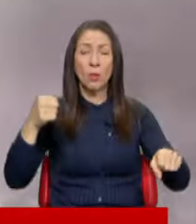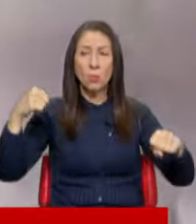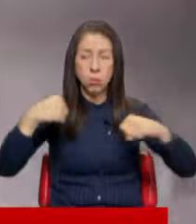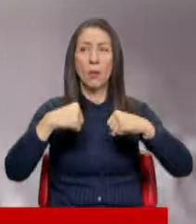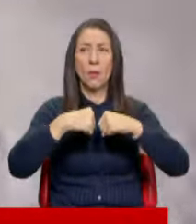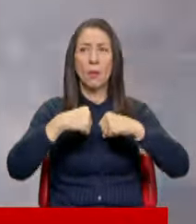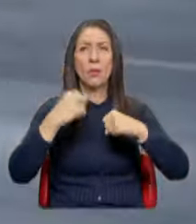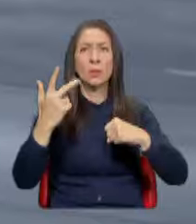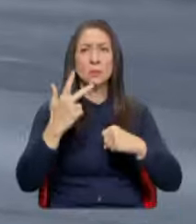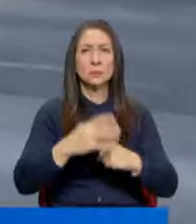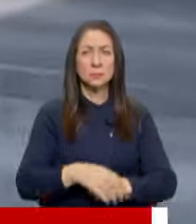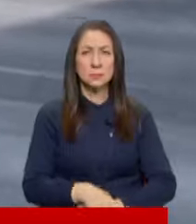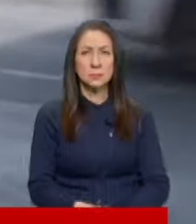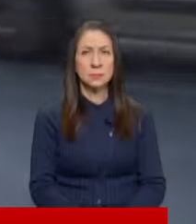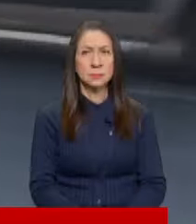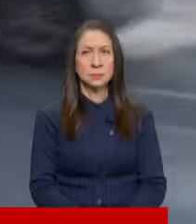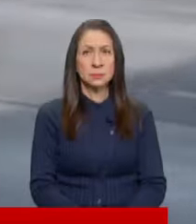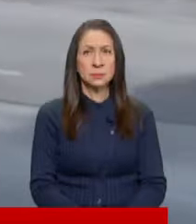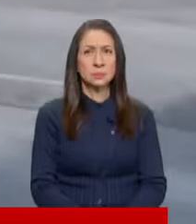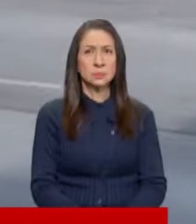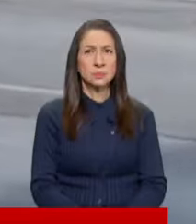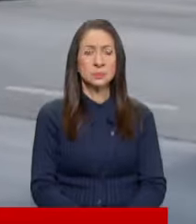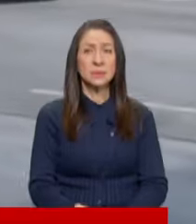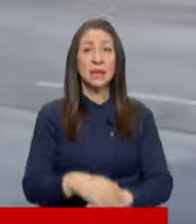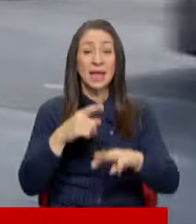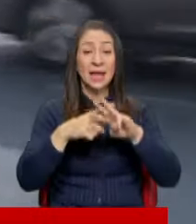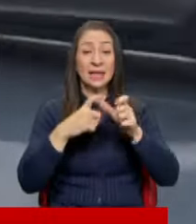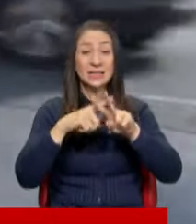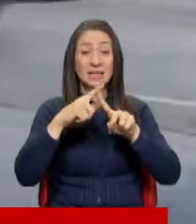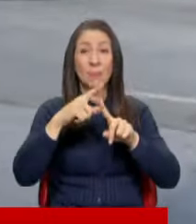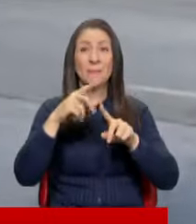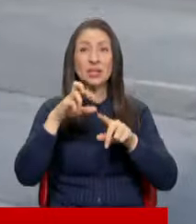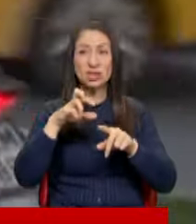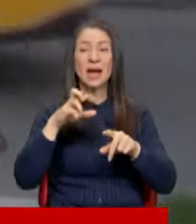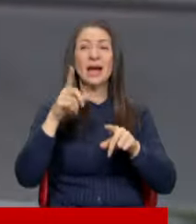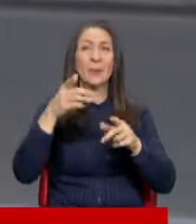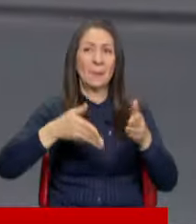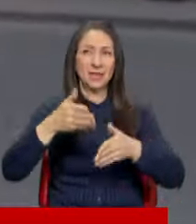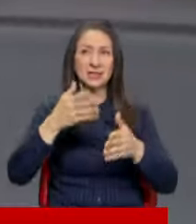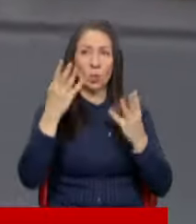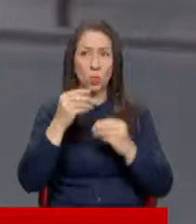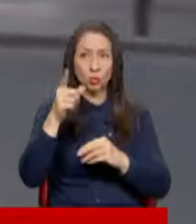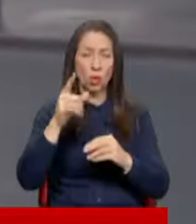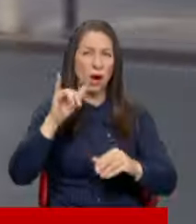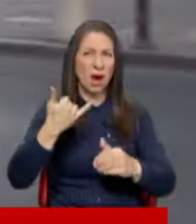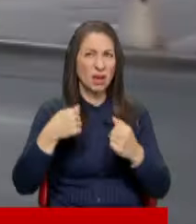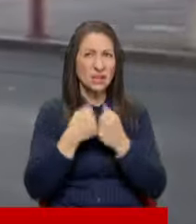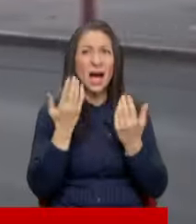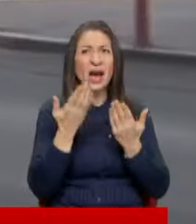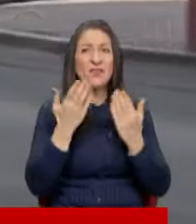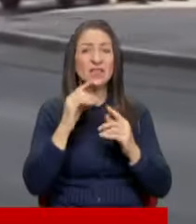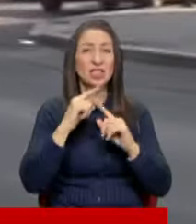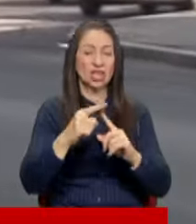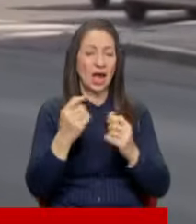kafa kafaya çarpıştı Esat Paşa Mahallesi Adnan Menderes caddesinde meydana geldi feci kaza hafif